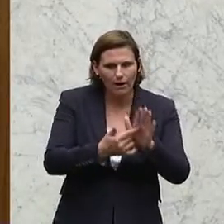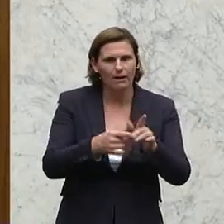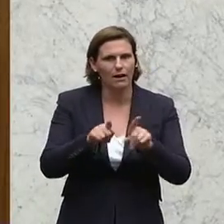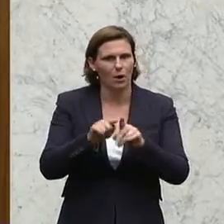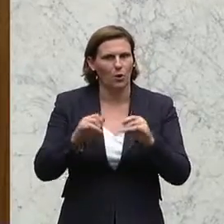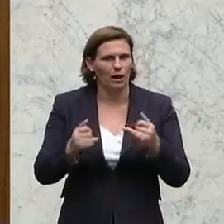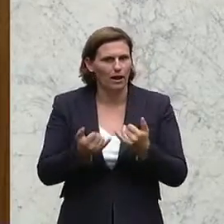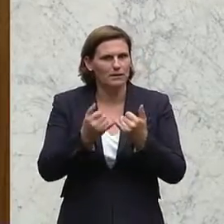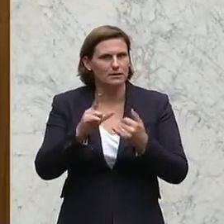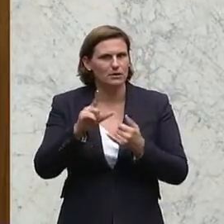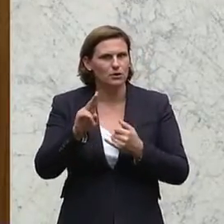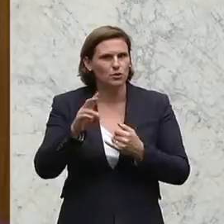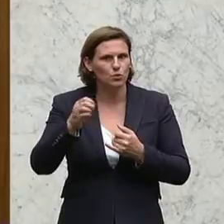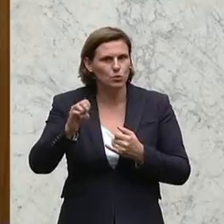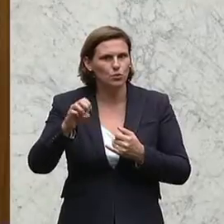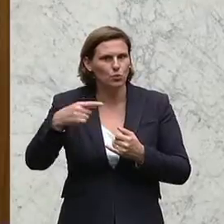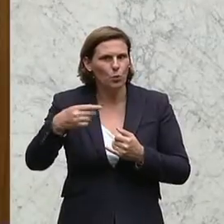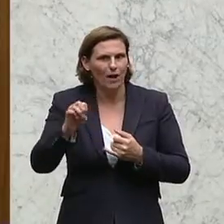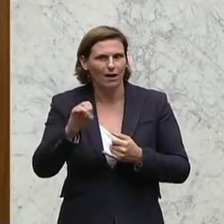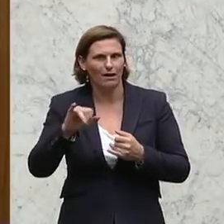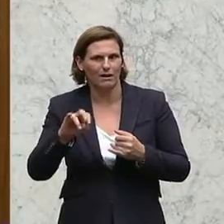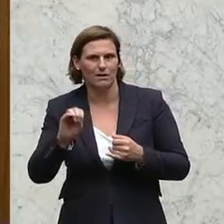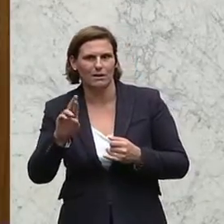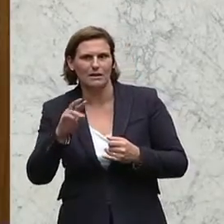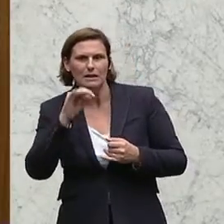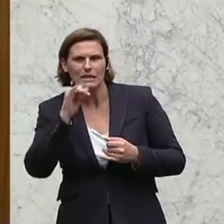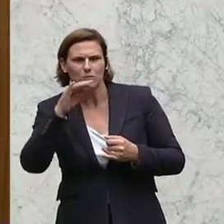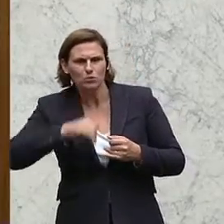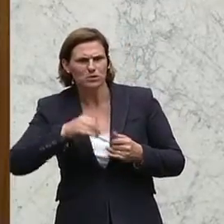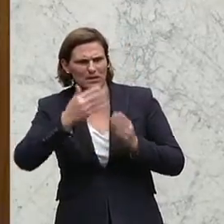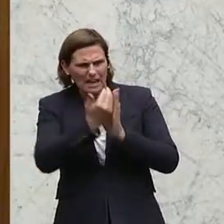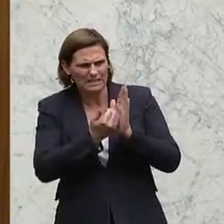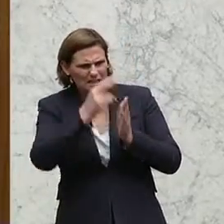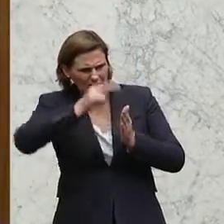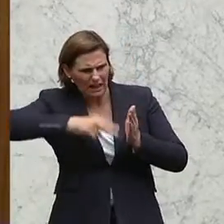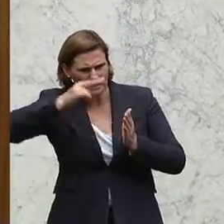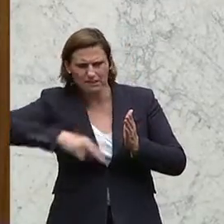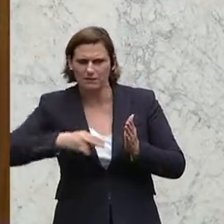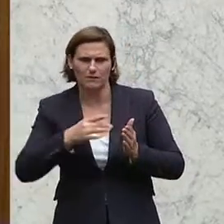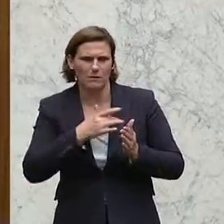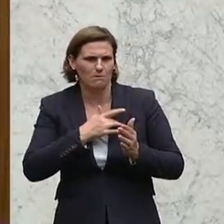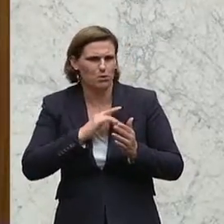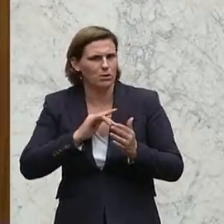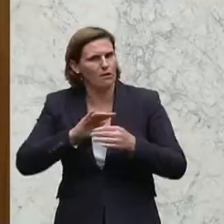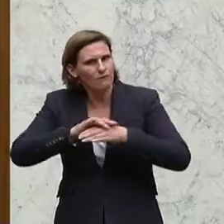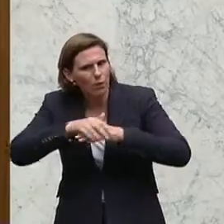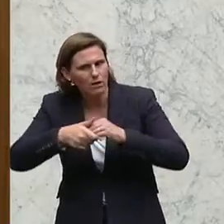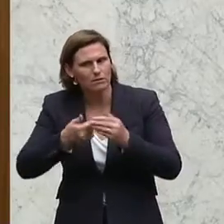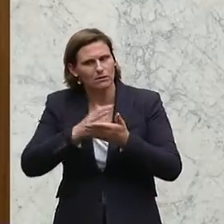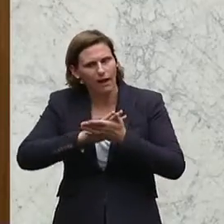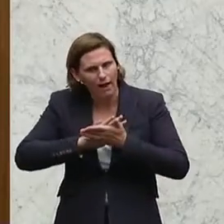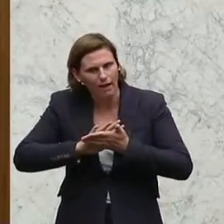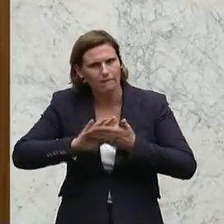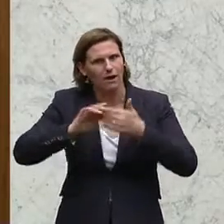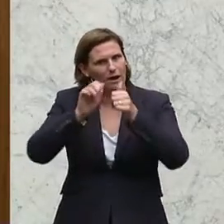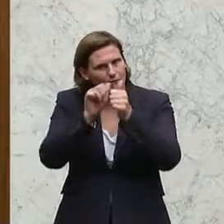Loega gesagt hat, werden nicht ermutigt, das Gesetz zu lesen, sondern werden eine sehr bürgernahe, nahe und einfache